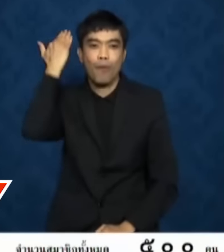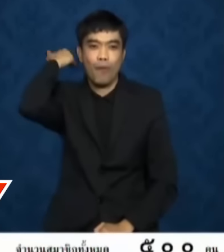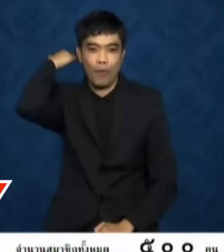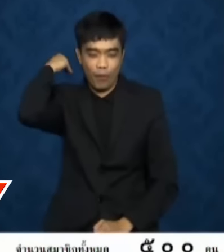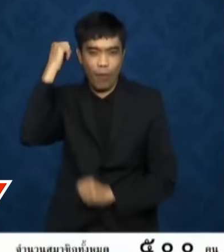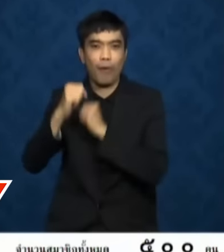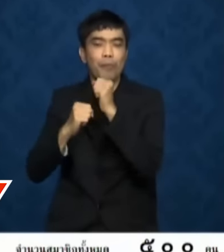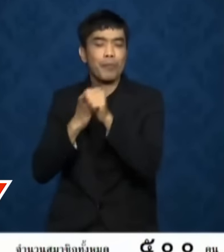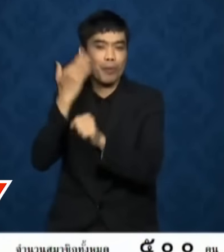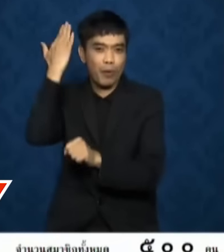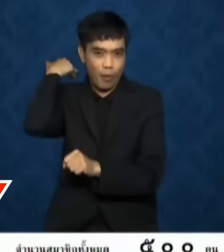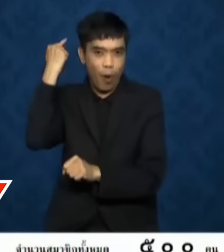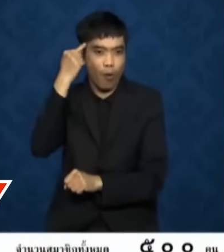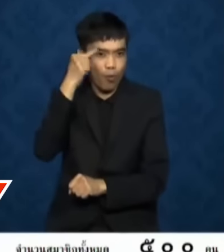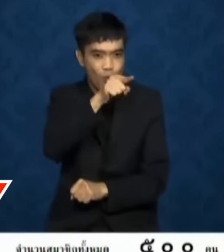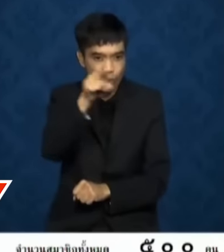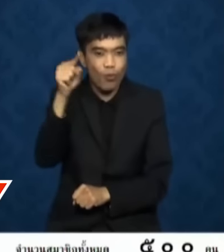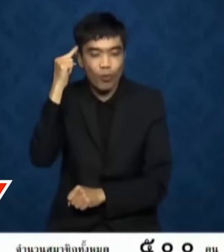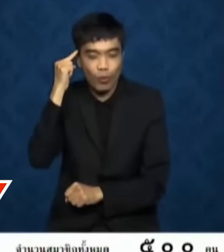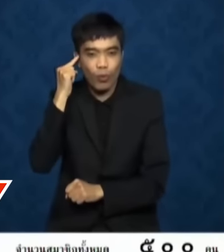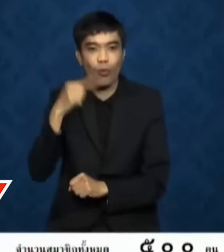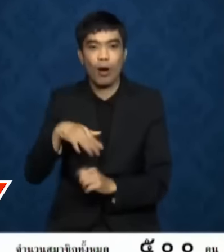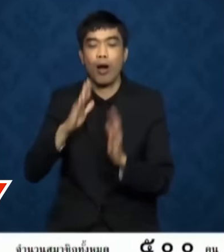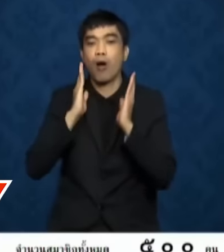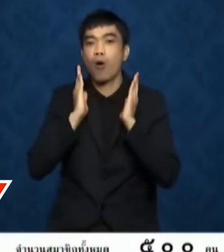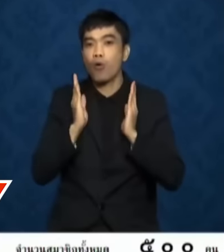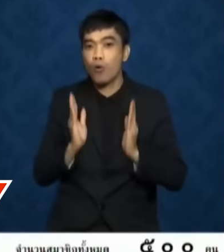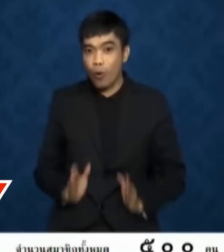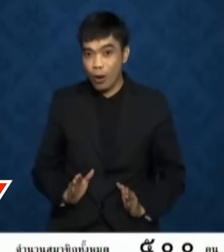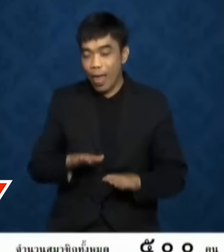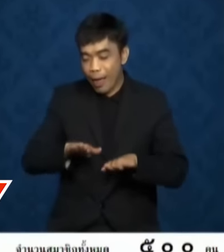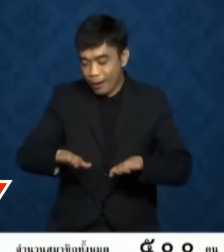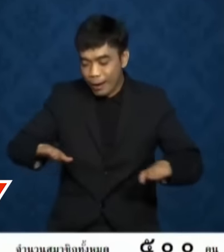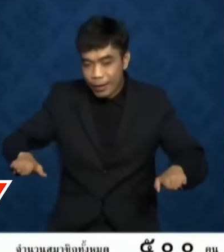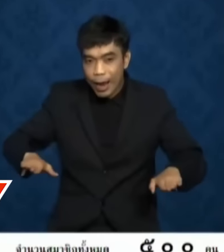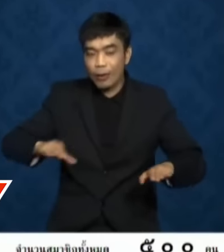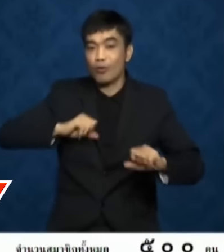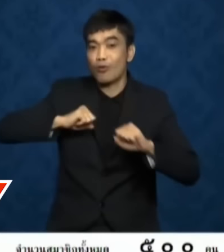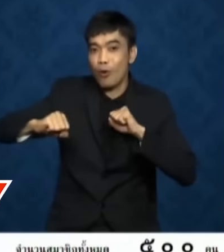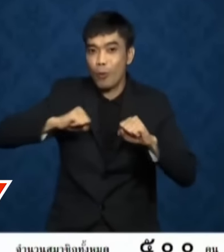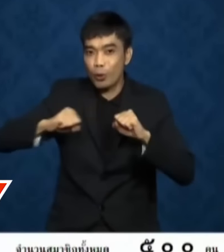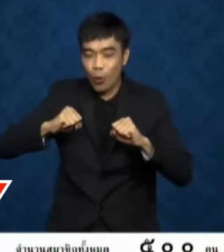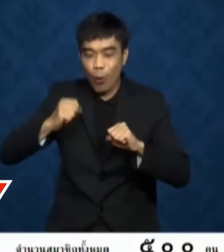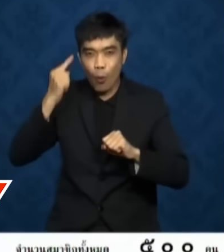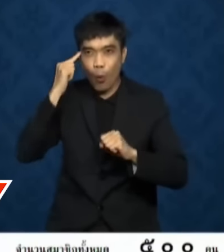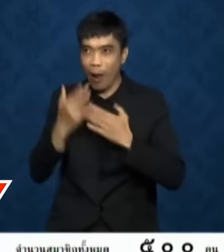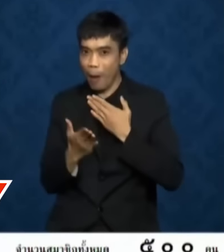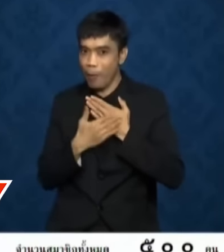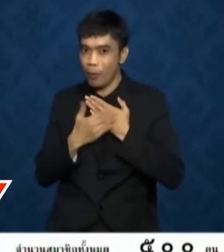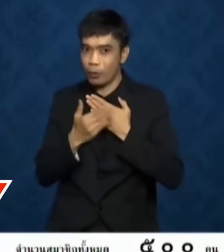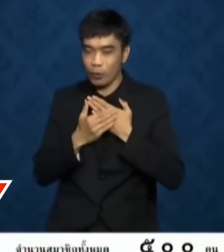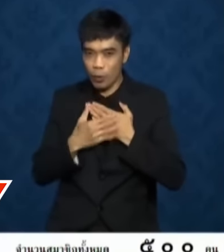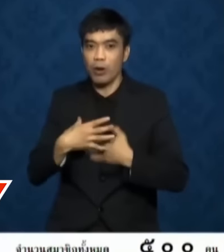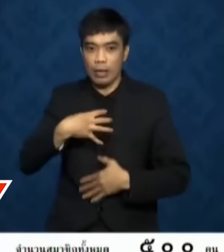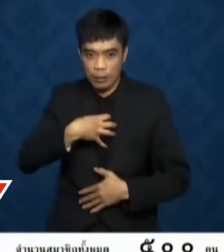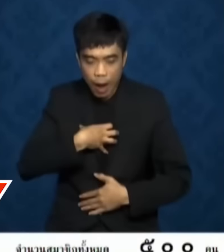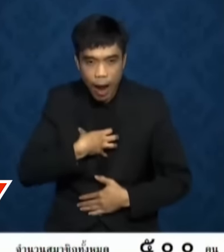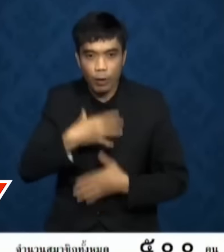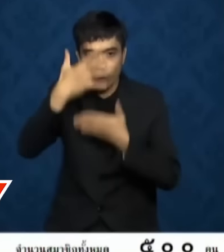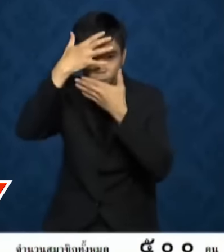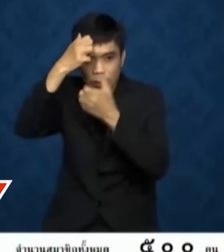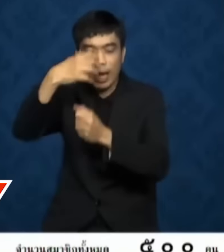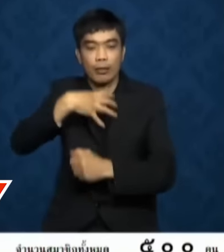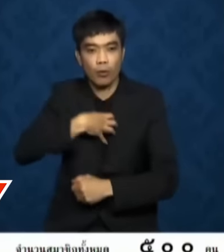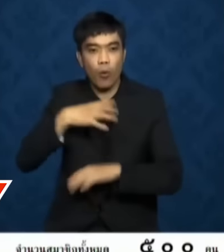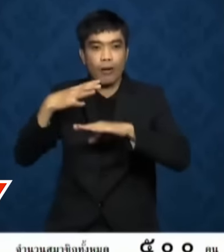ในที่นี้สัมผัสกันได้ว่าเด็กและเยาวชนนั้นได้แสดงความตื่นตัวทางการเมืองและตื่นตัวต่อประเด็นสาธารณะเป็นอย่างมากเรียกได้ว่าม